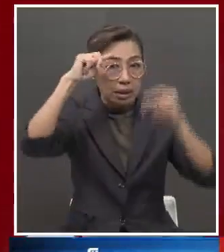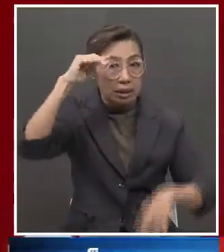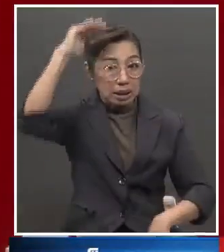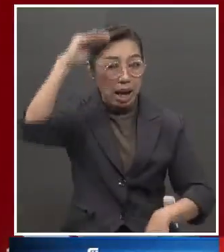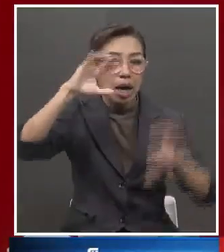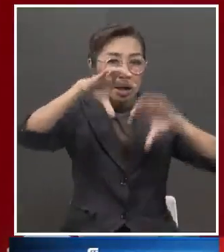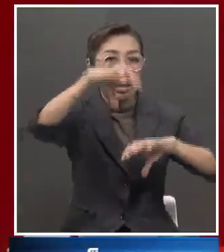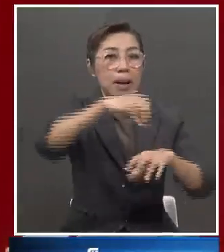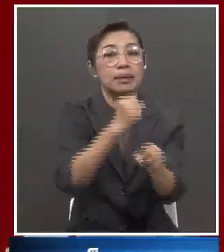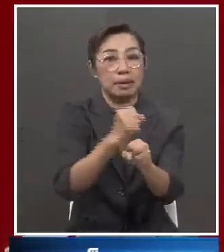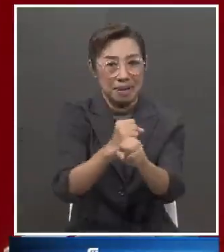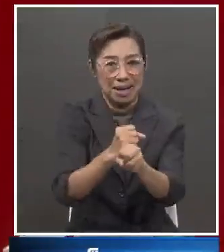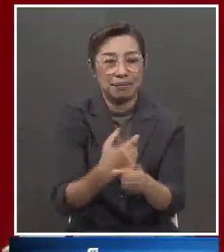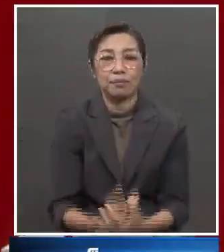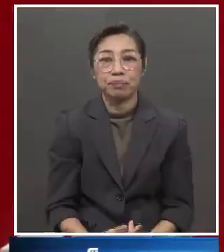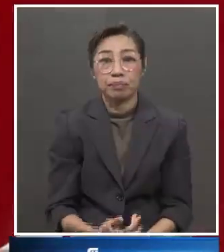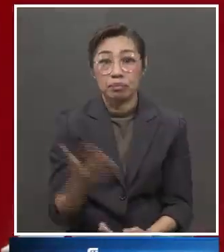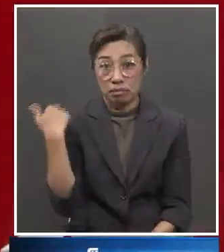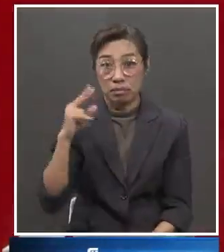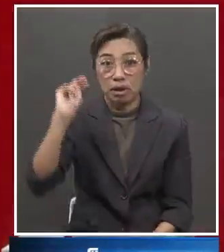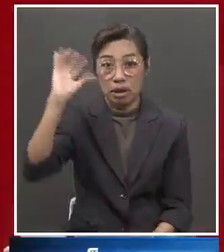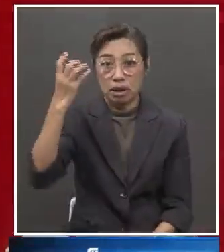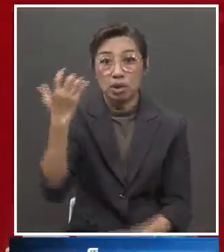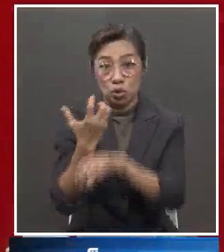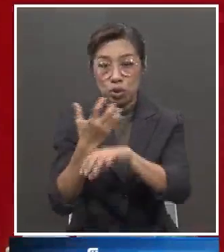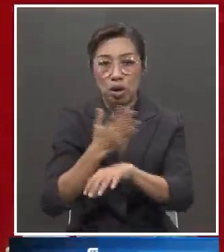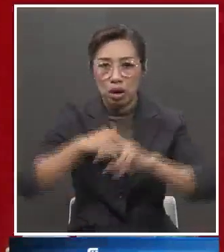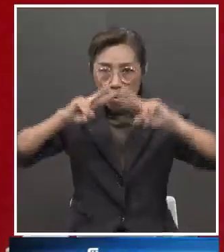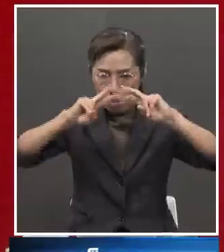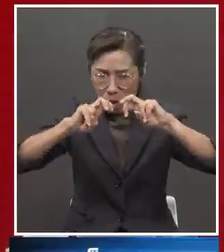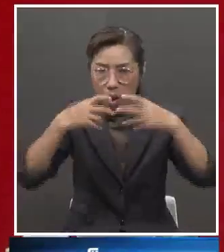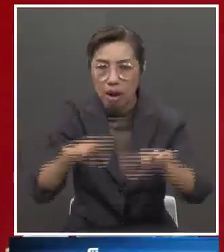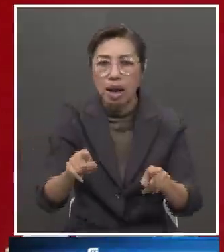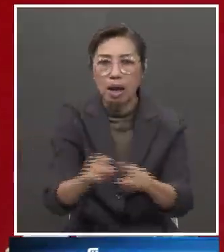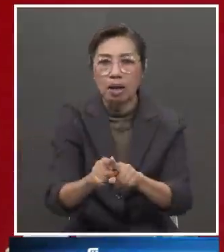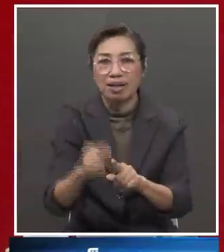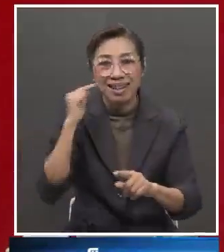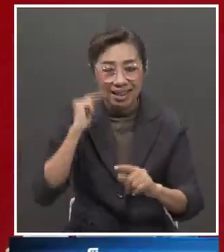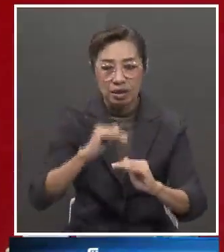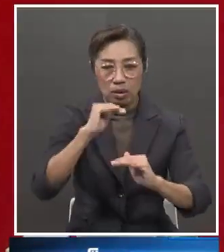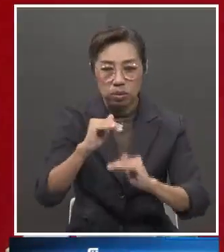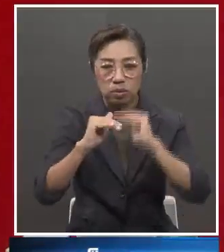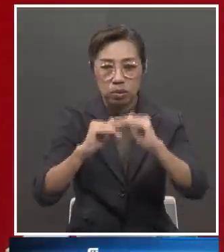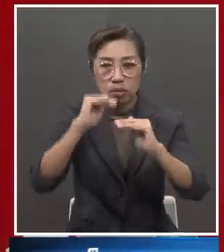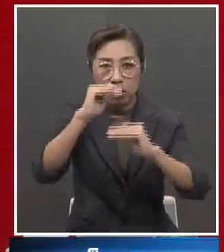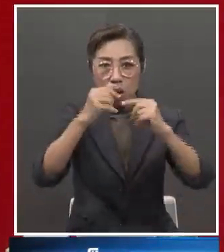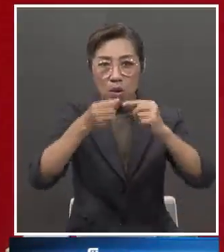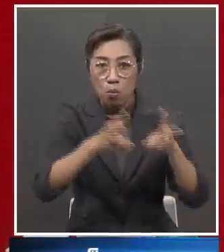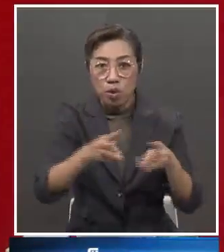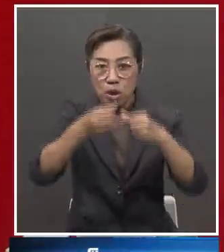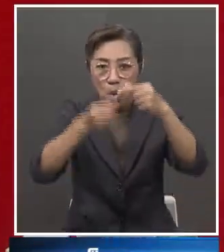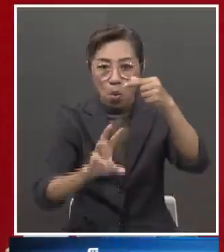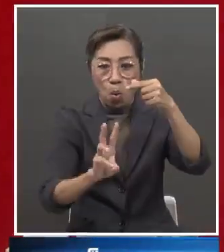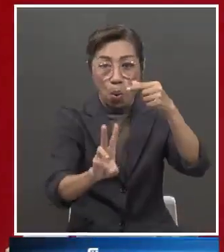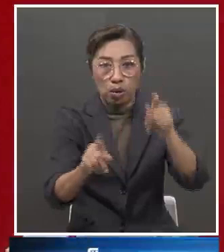ครับจริงๆทางเนชั่นทีวีเราเคยวิเคราะห์ไว้ 1เรื่องด 6ขั้นของการกระชับอำนาจในตระกูล